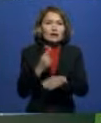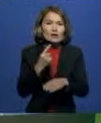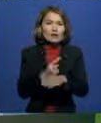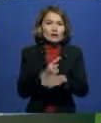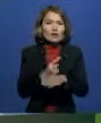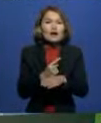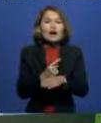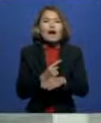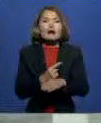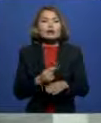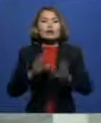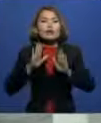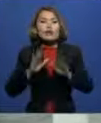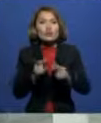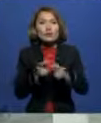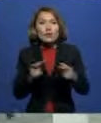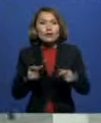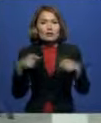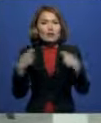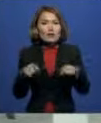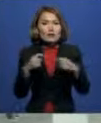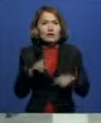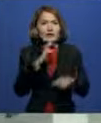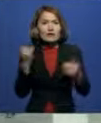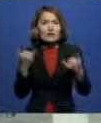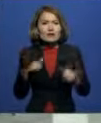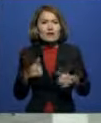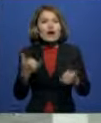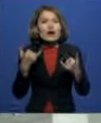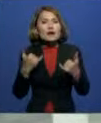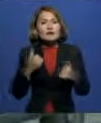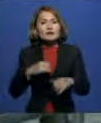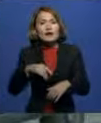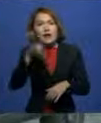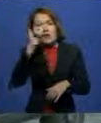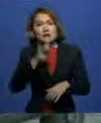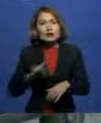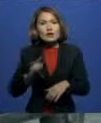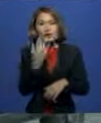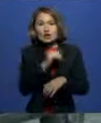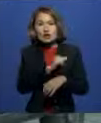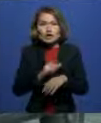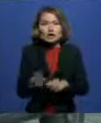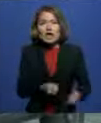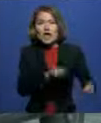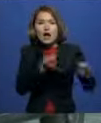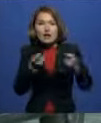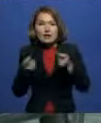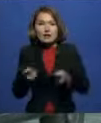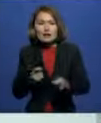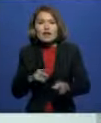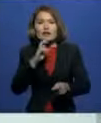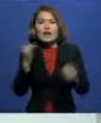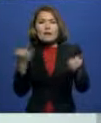қойылған. Ал бар жерлерінің өзі тек талонмен беріледі. Өңірдегі жанар жағармай қауымдастығы мұны елімізге сырттан тасымалданып жатқан бензин